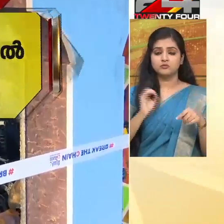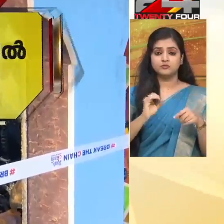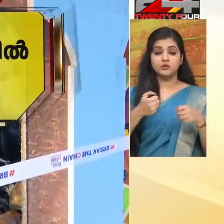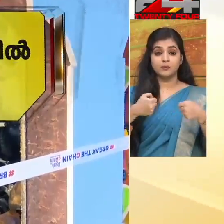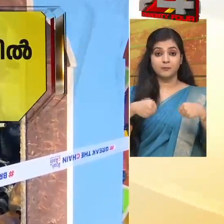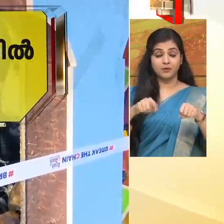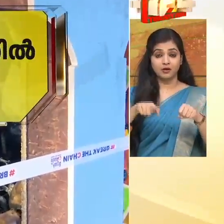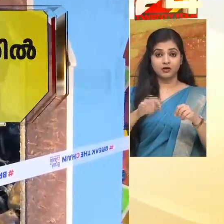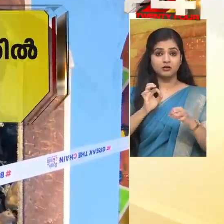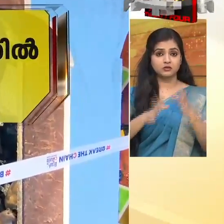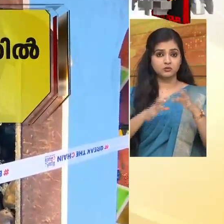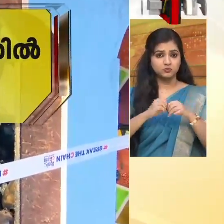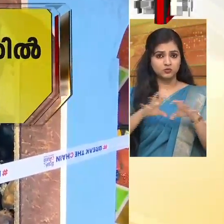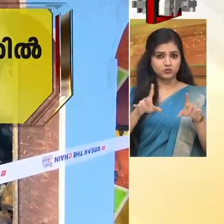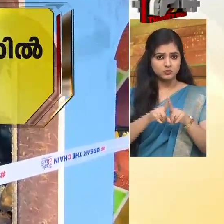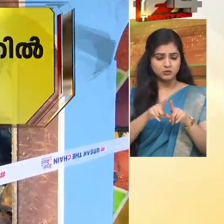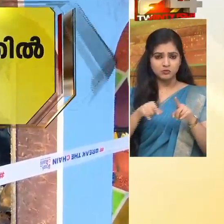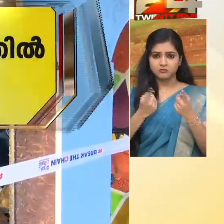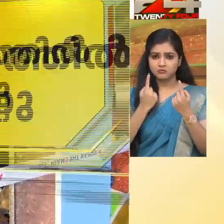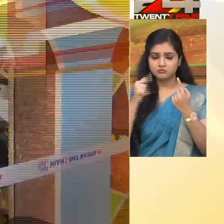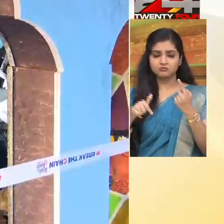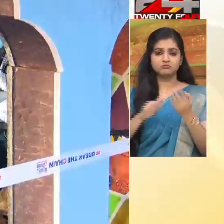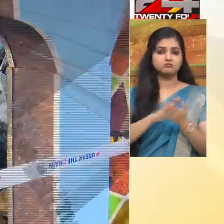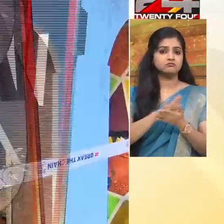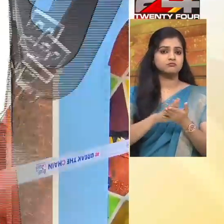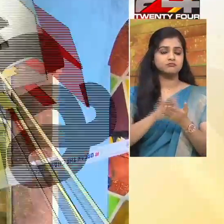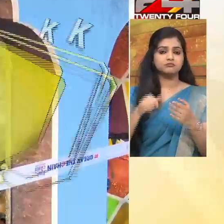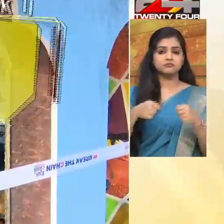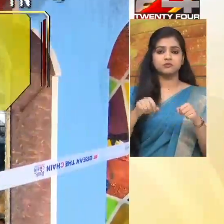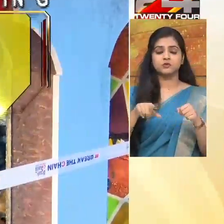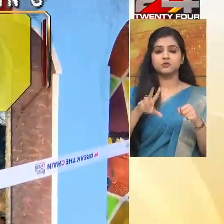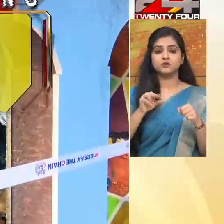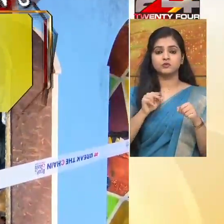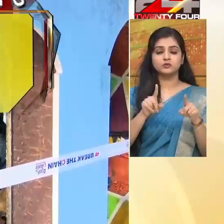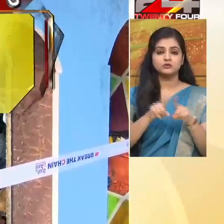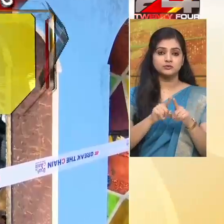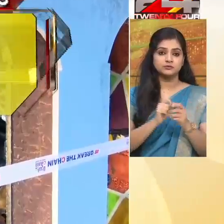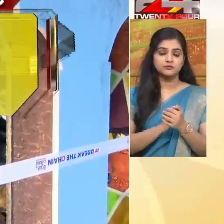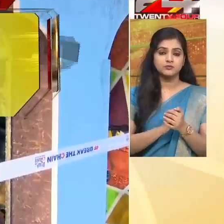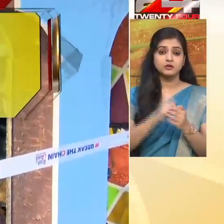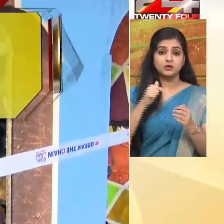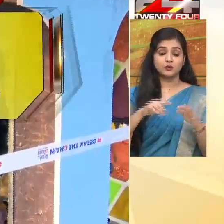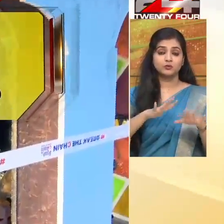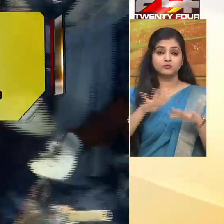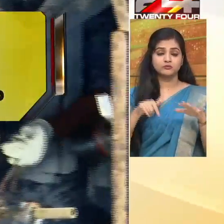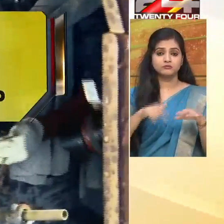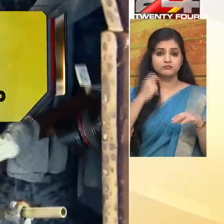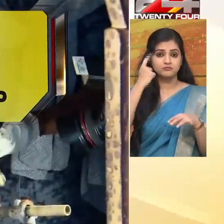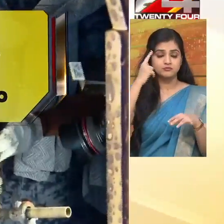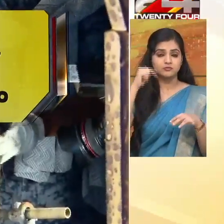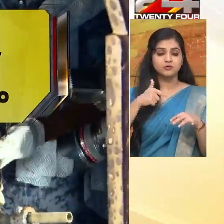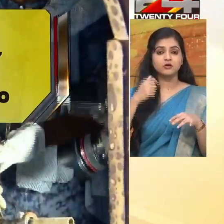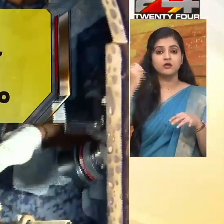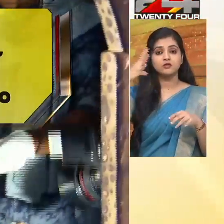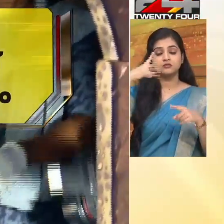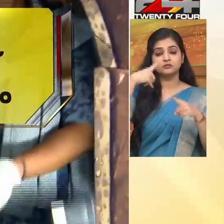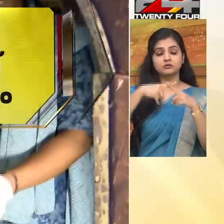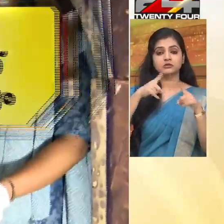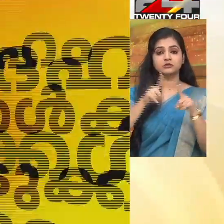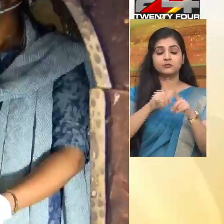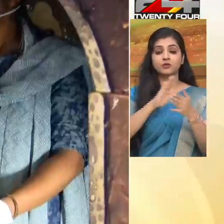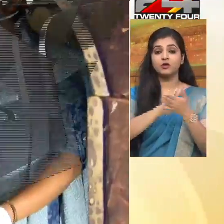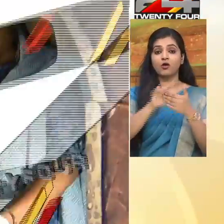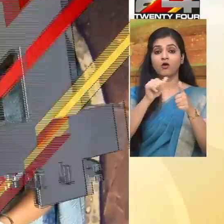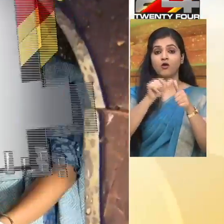നിന്ന് തീ പടർന്നതല്ല എന്നുള്ളൊരു വിലയിരുത്തലും ഇന്ന് വിദഗ്ധ സംഘത്തിന്റെ ഭാഗത്തു നിന്നുണ്ടായി. ആ സാഹചര്യത്തിലാണ് ഇപ്പോൾ ഇങ്ങനെ ഒരു വിലയിരുത്തലിലേക്ക്, അതായത് ഈ